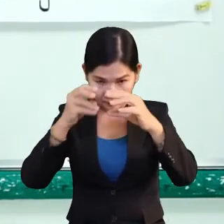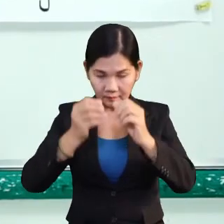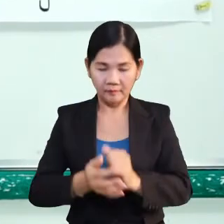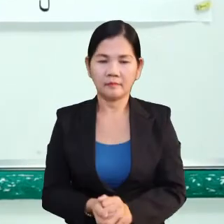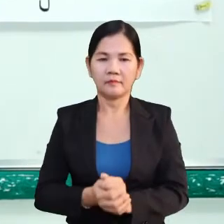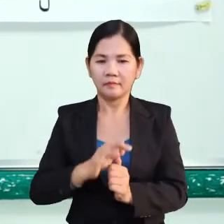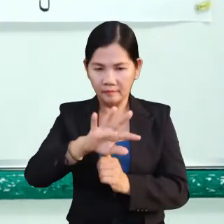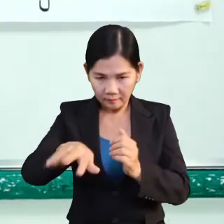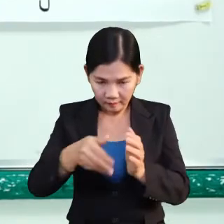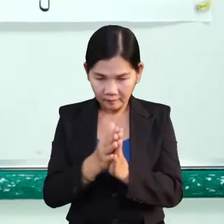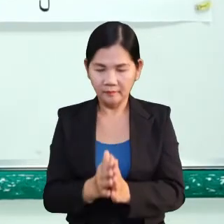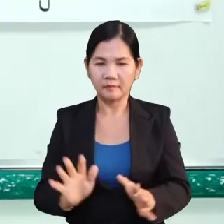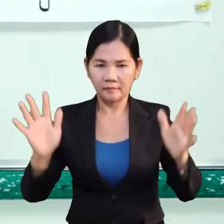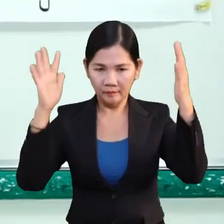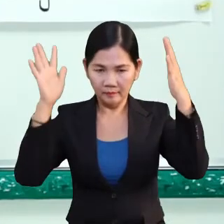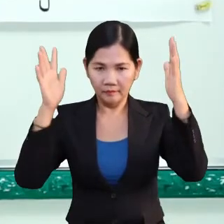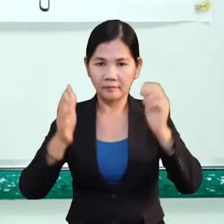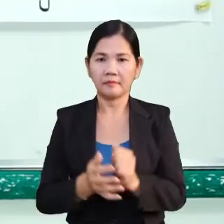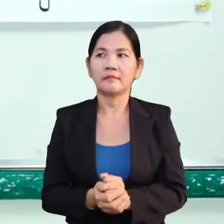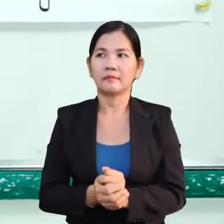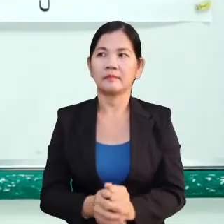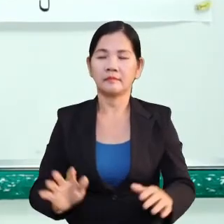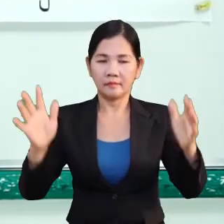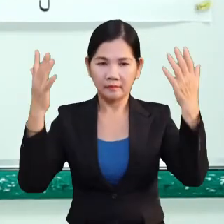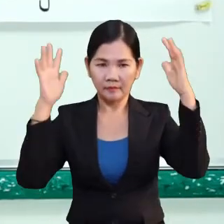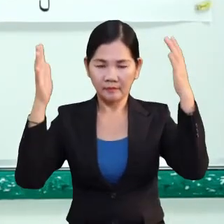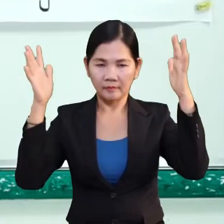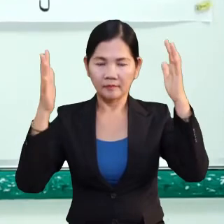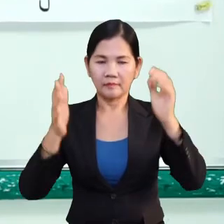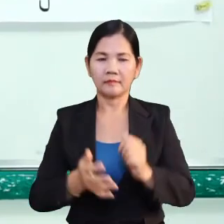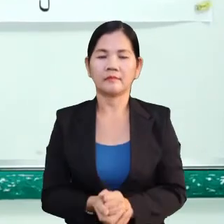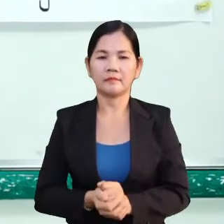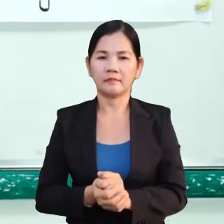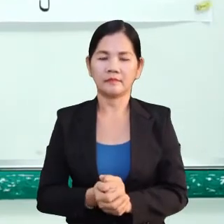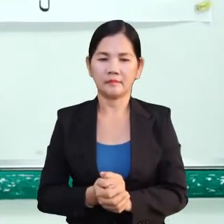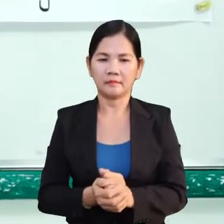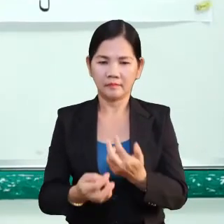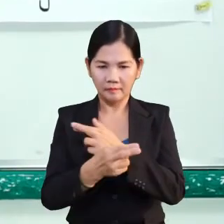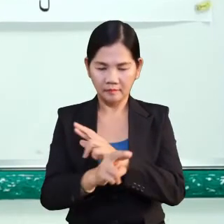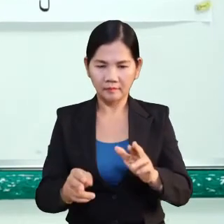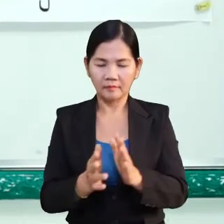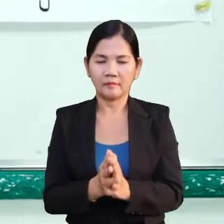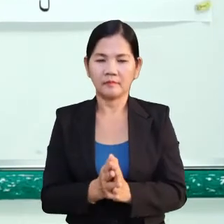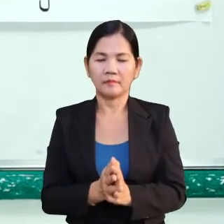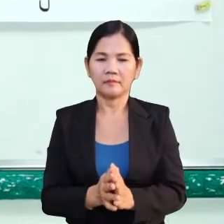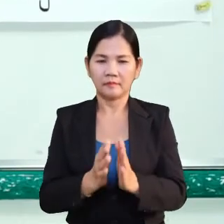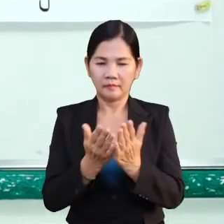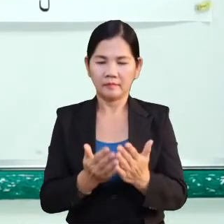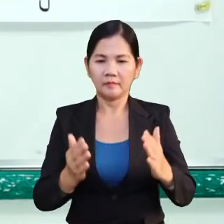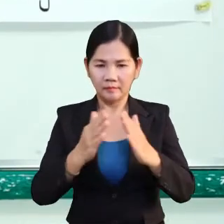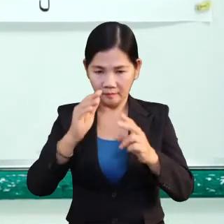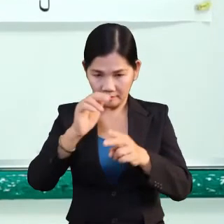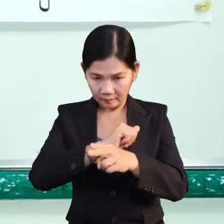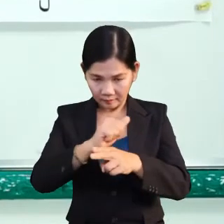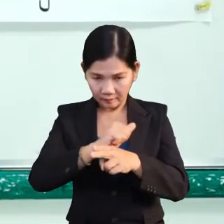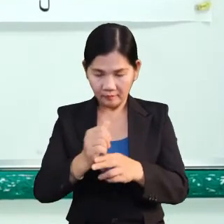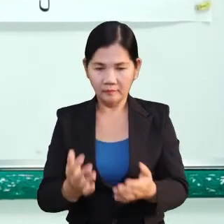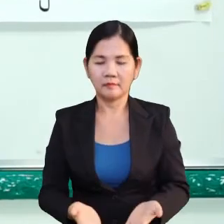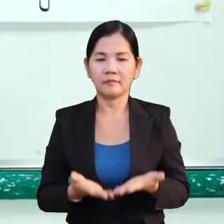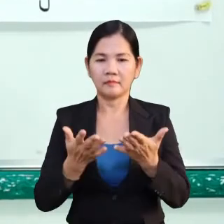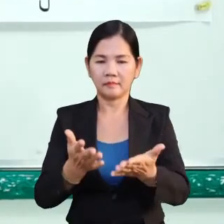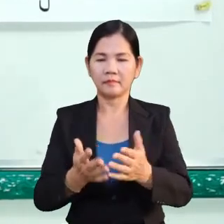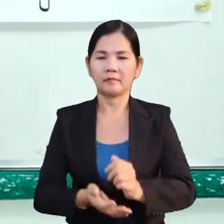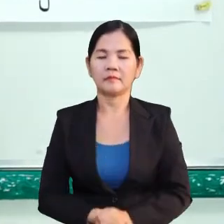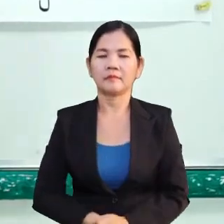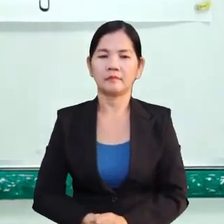មុនទៅសាលារៀនចាអរគុណកូនតែដៃម្ដង2ដងចាយលើកូនកូនត្រៀមទាំងអស់គ្នាលើកសិភើកិច្ចការផ្ទះយកកិច្ចការផ្ទះទៅធ្វើទាំងអ